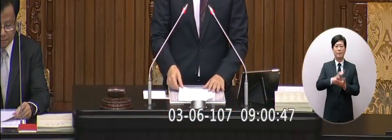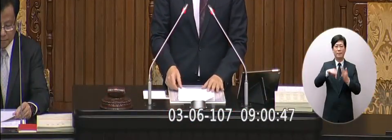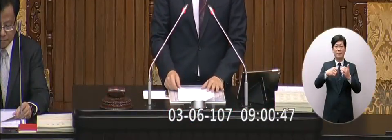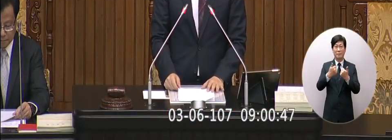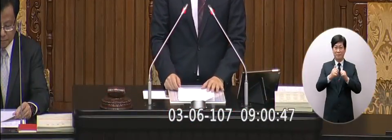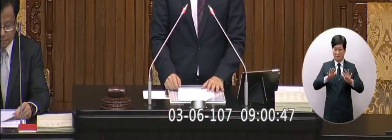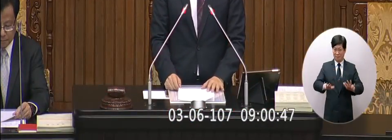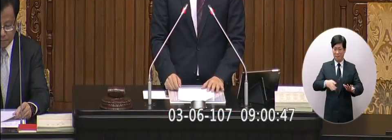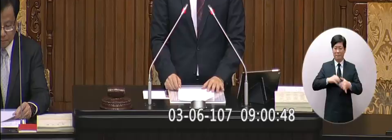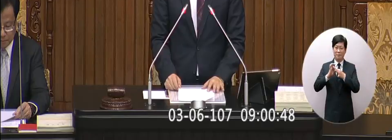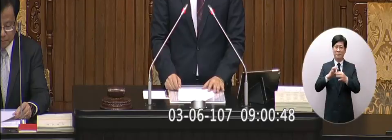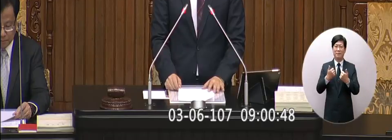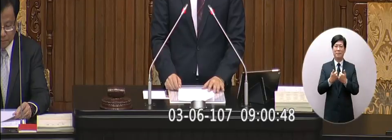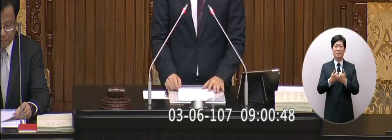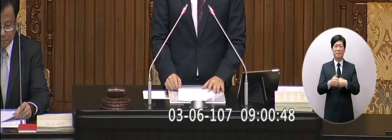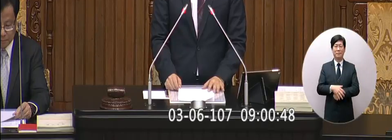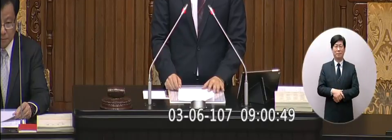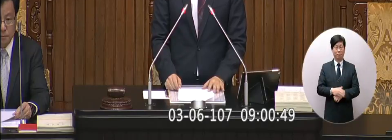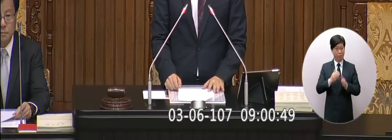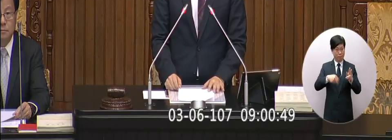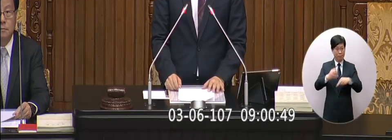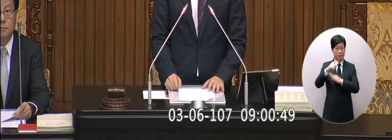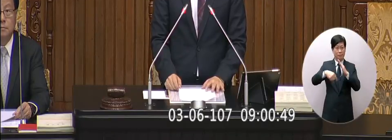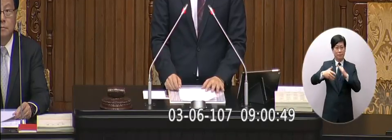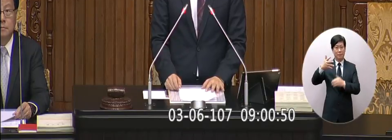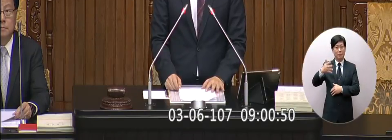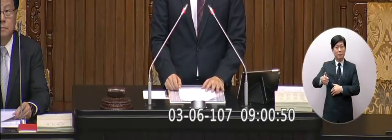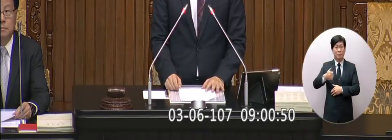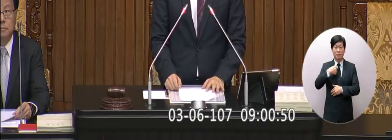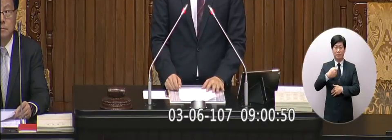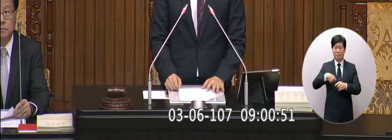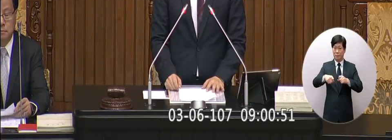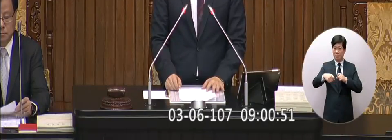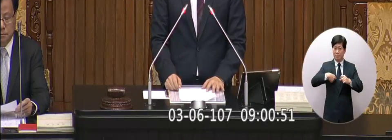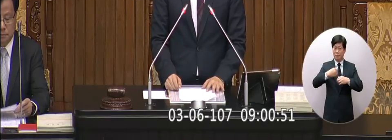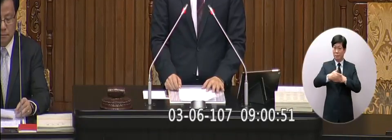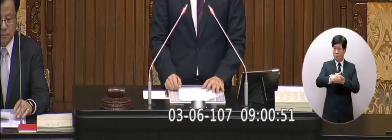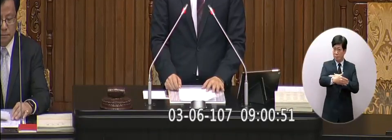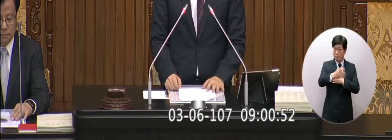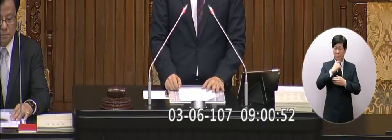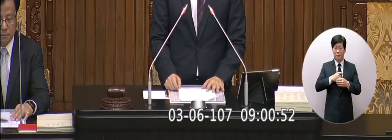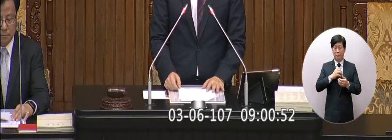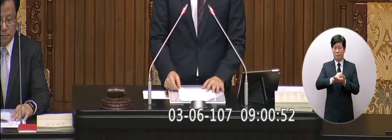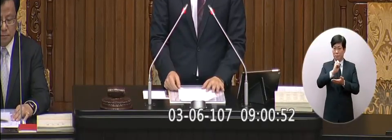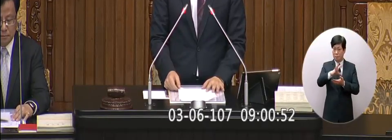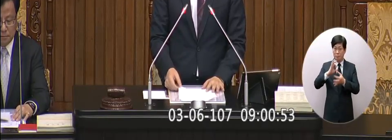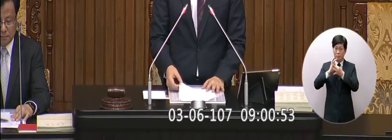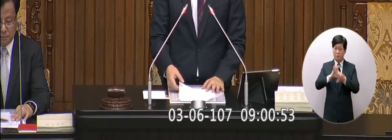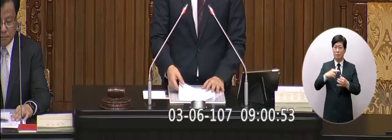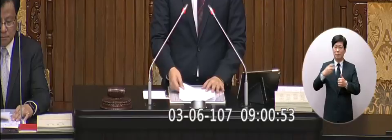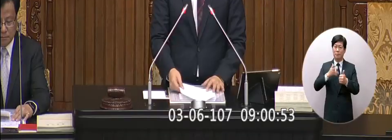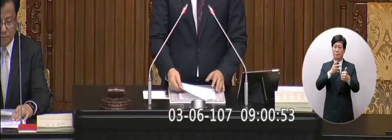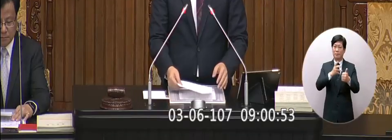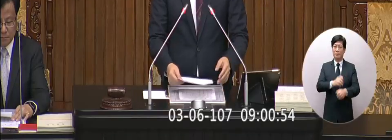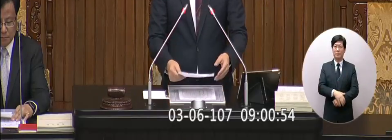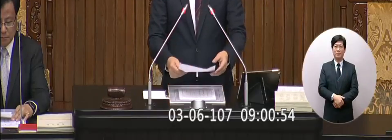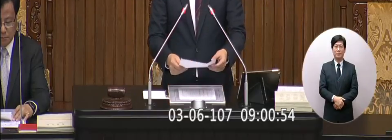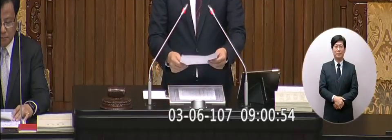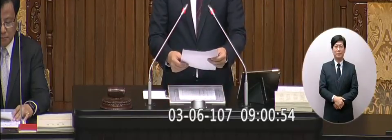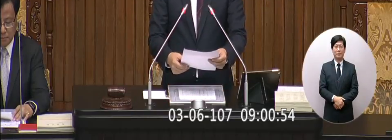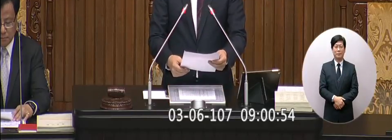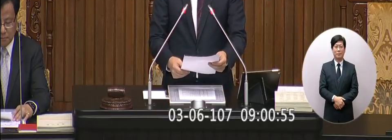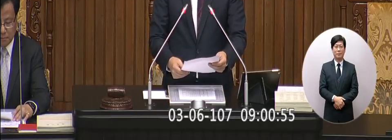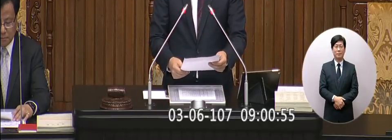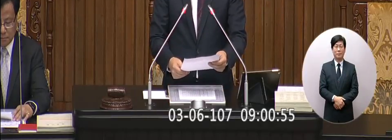报告院会现在继续开会，对行政院院长施政方针及施政报告继续质询。